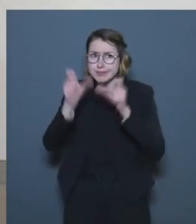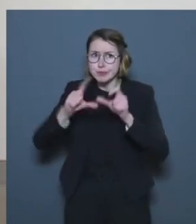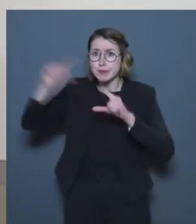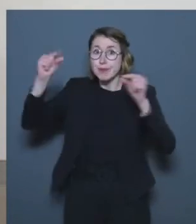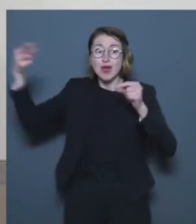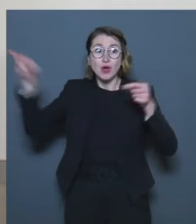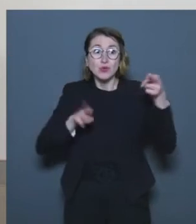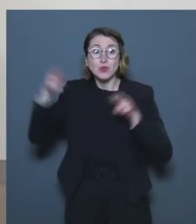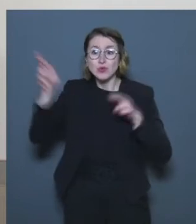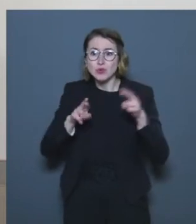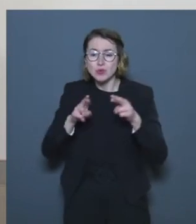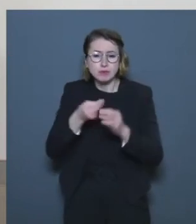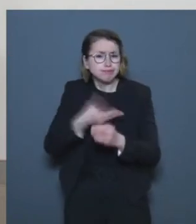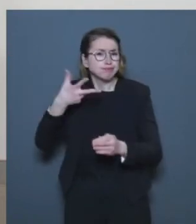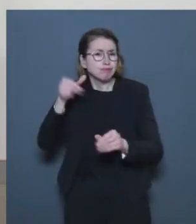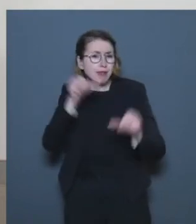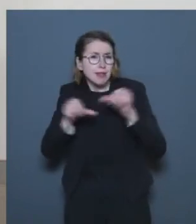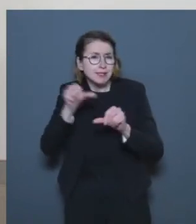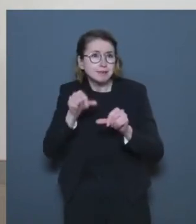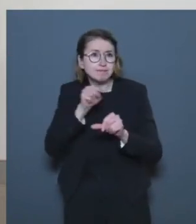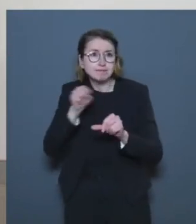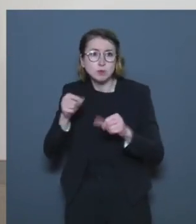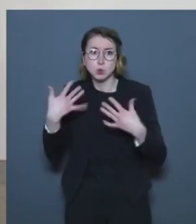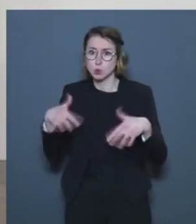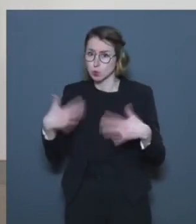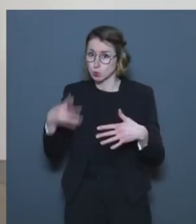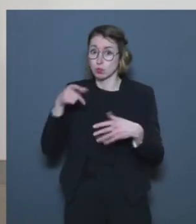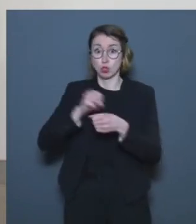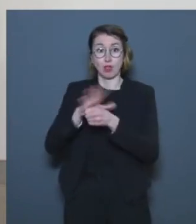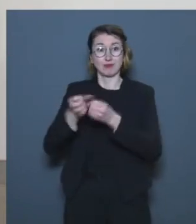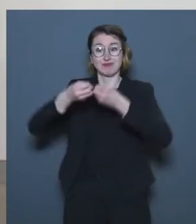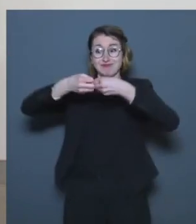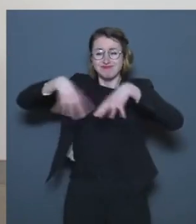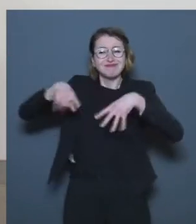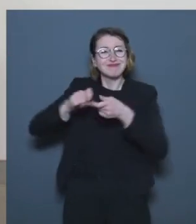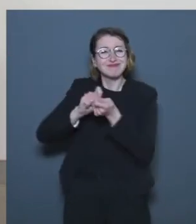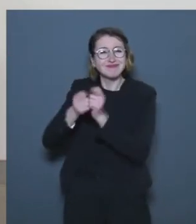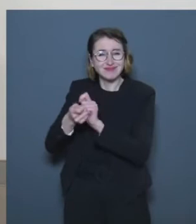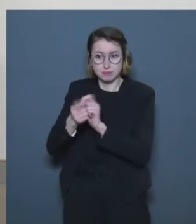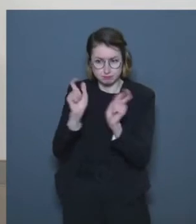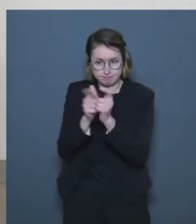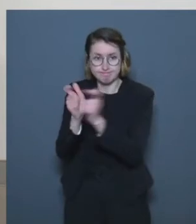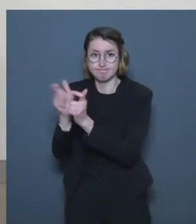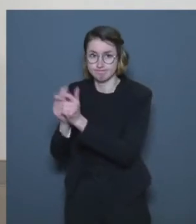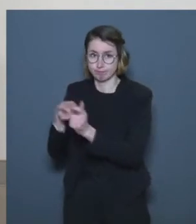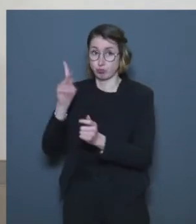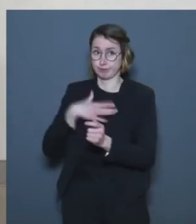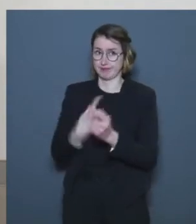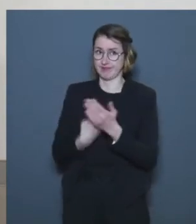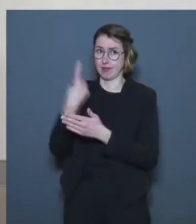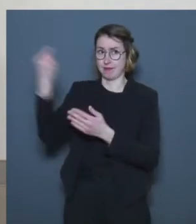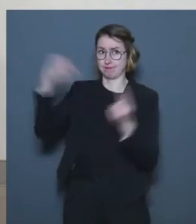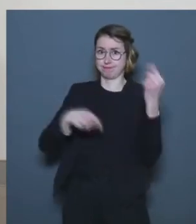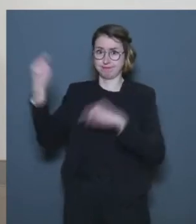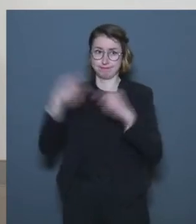plus de variantes chez les gens qui ont voyagé que chez les gens qui n'ont pas voyagé. Toute personne qui voyage, et donc